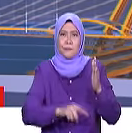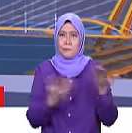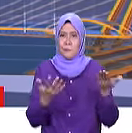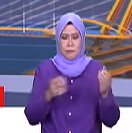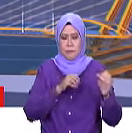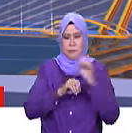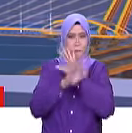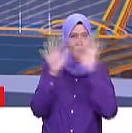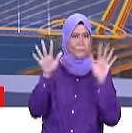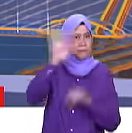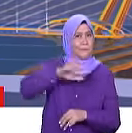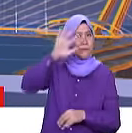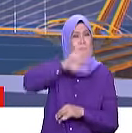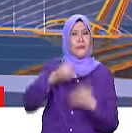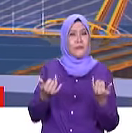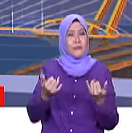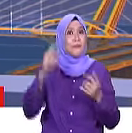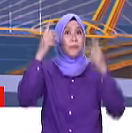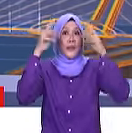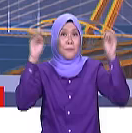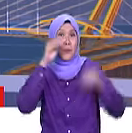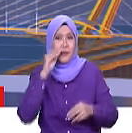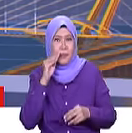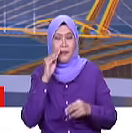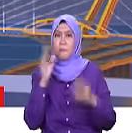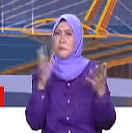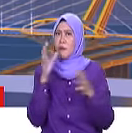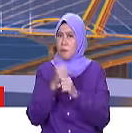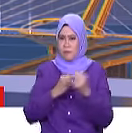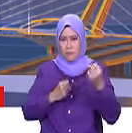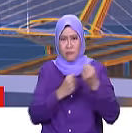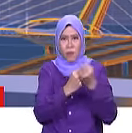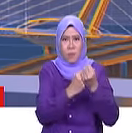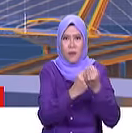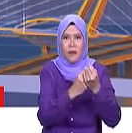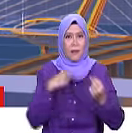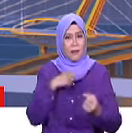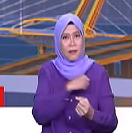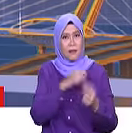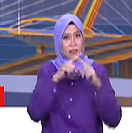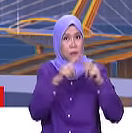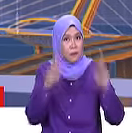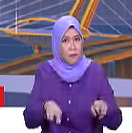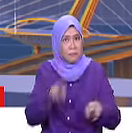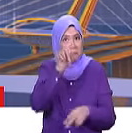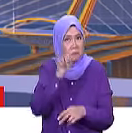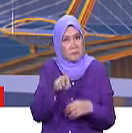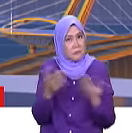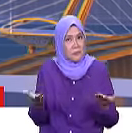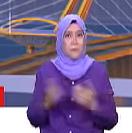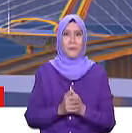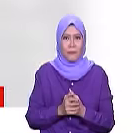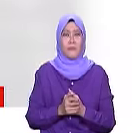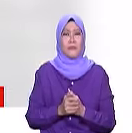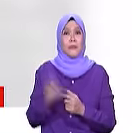fakta jelas menunjukkan bahawa Tan Sri Muhyiddin tidak lagi mendapat kepercayaan majoriti ahli-ahli Dewan Rakyat.